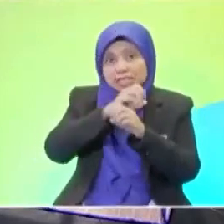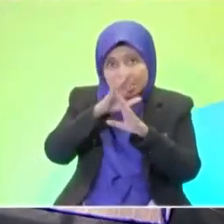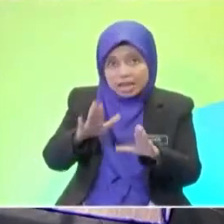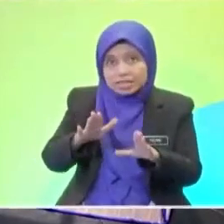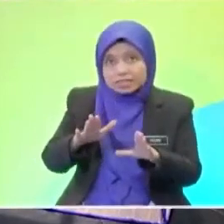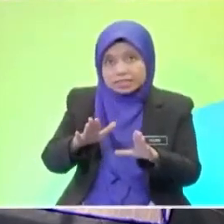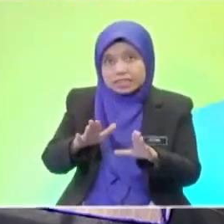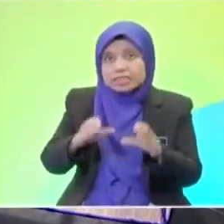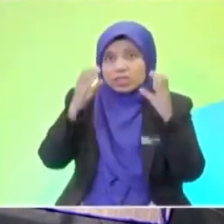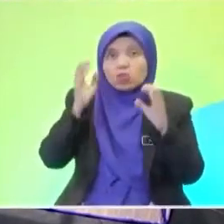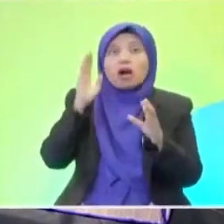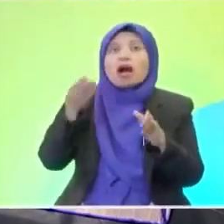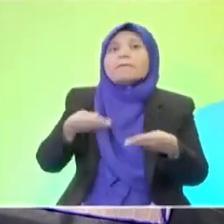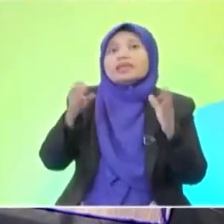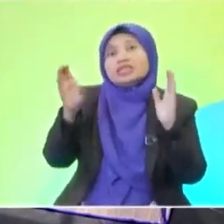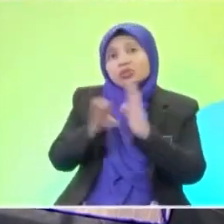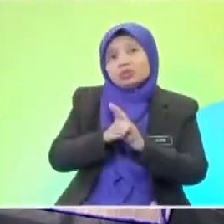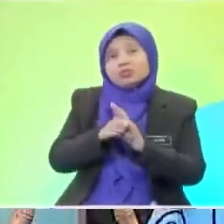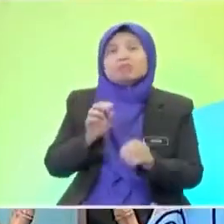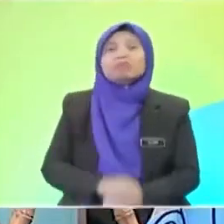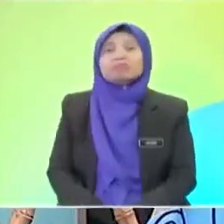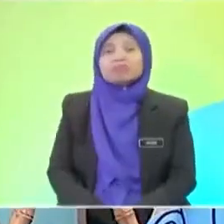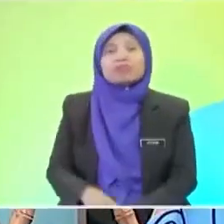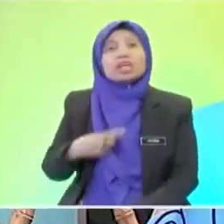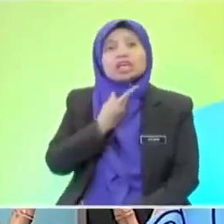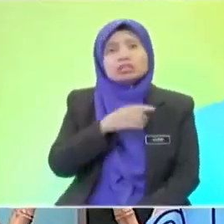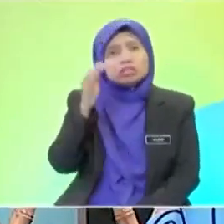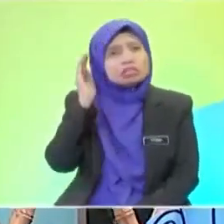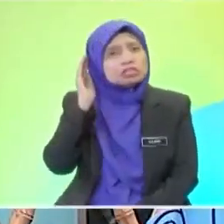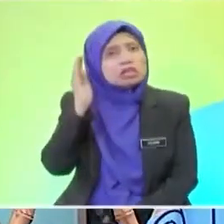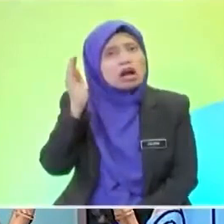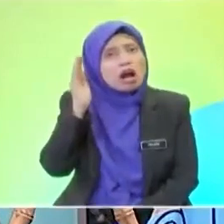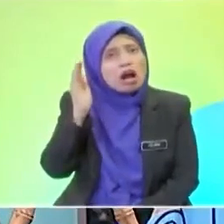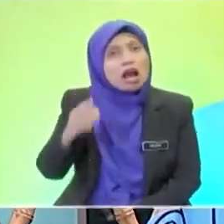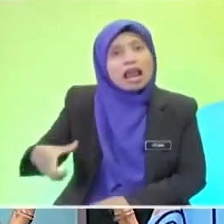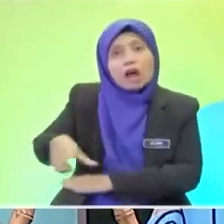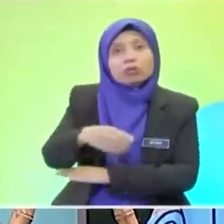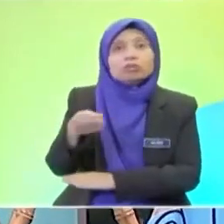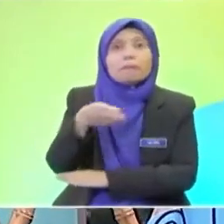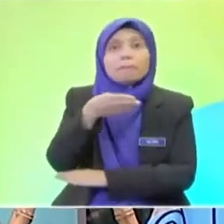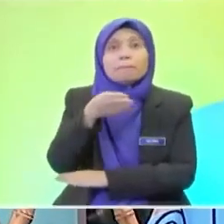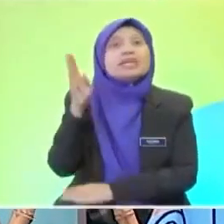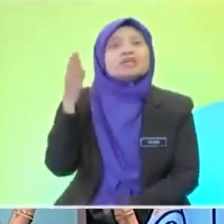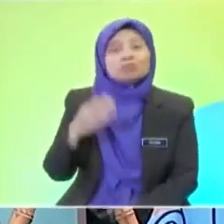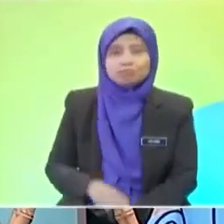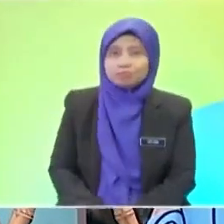contoh terlebih dahulu oke kita dengarkan audio laut biru ini betul-betul